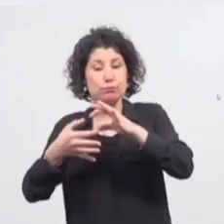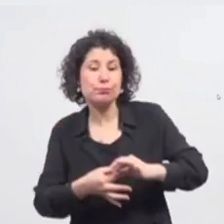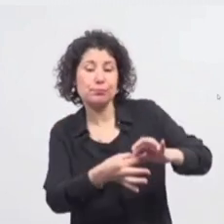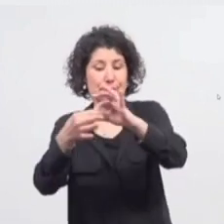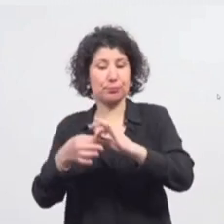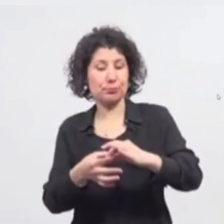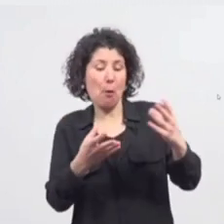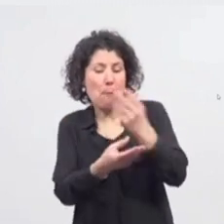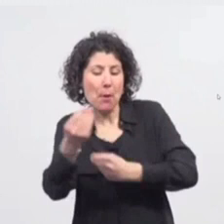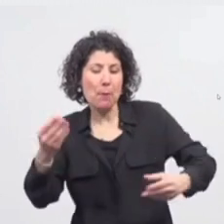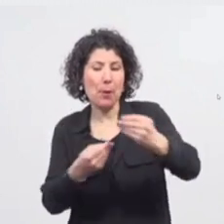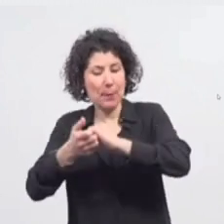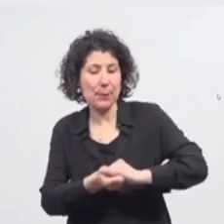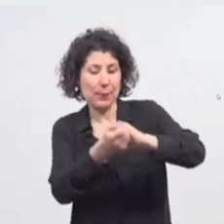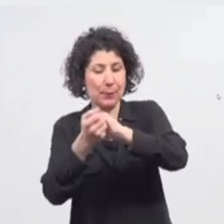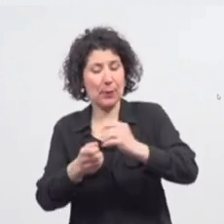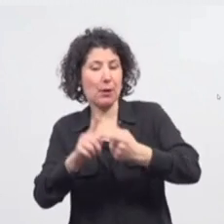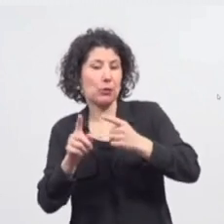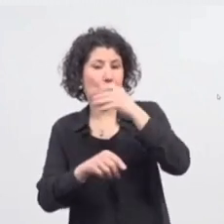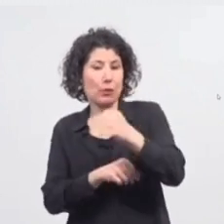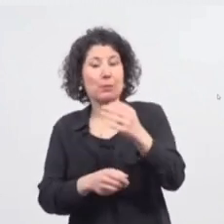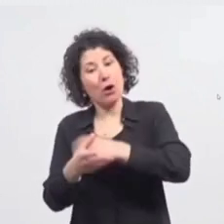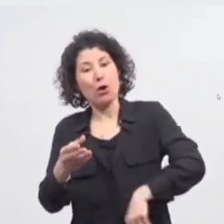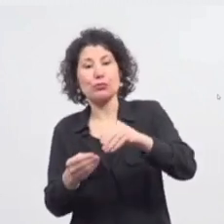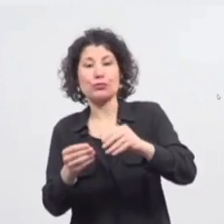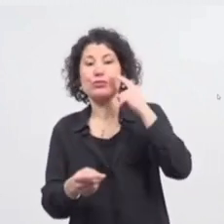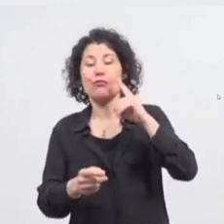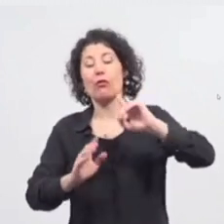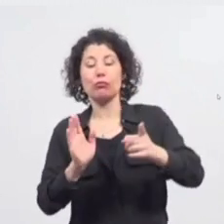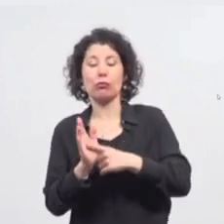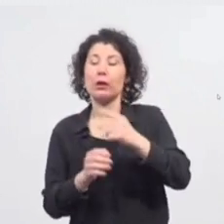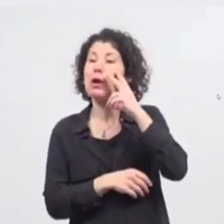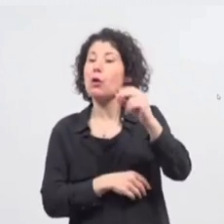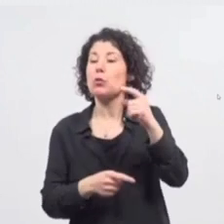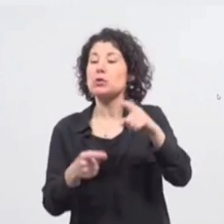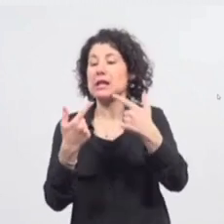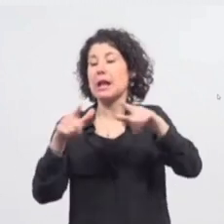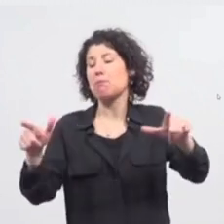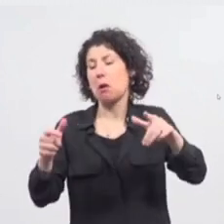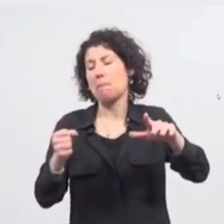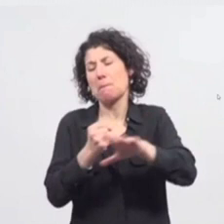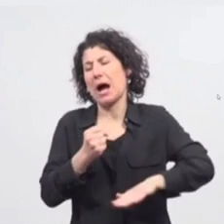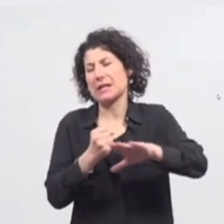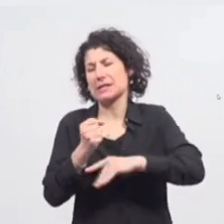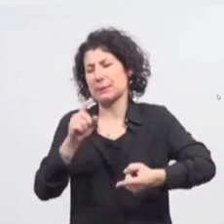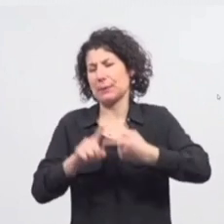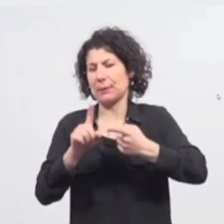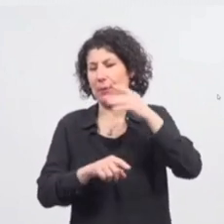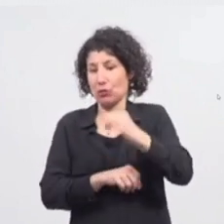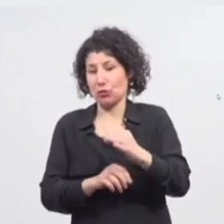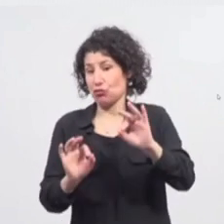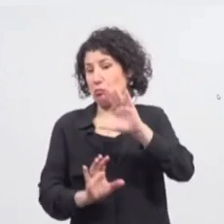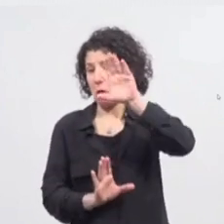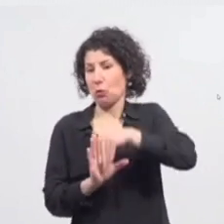aussi l'importance de favoriser la défense des droits de l'homme et les libertés fondamentales. Comme eux, je tiens donc à réaffirmer notre